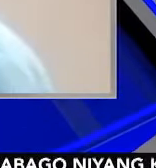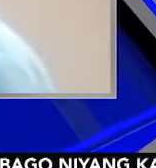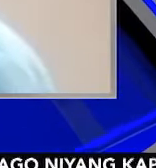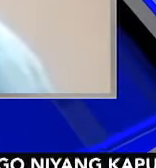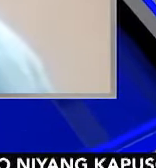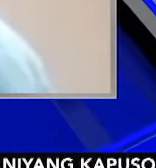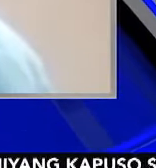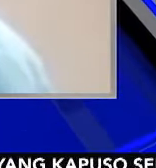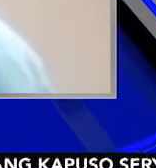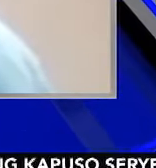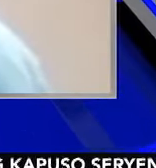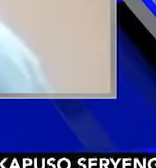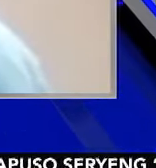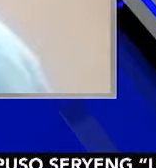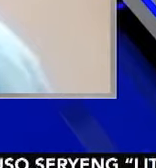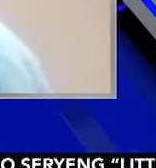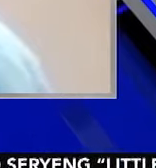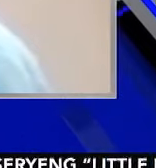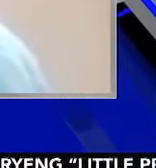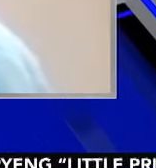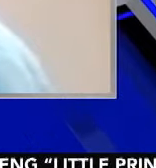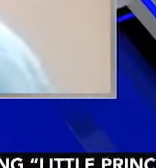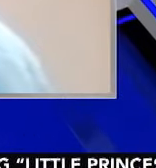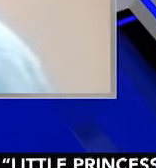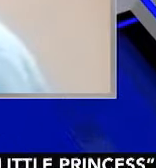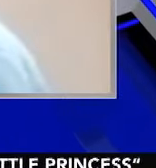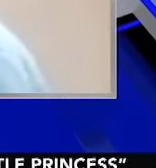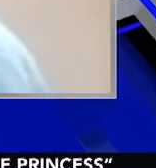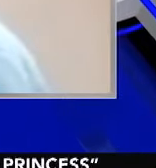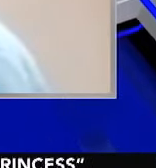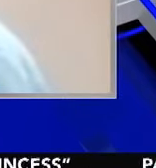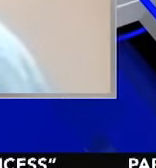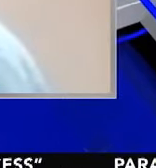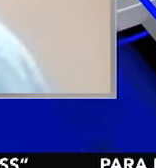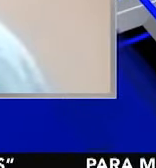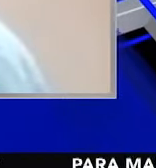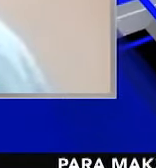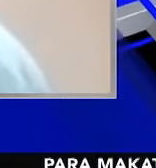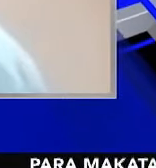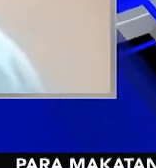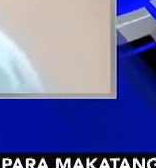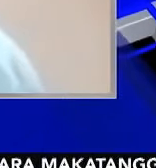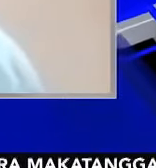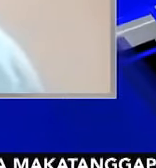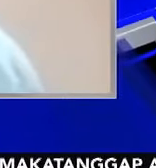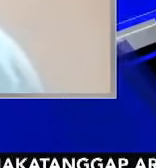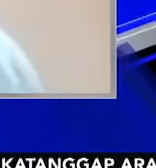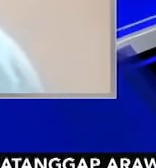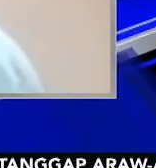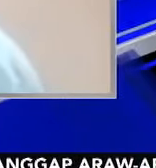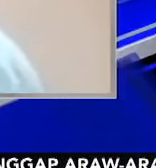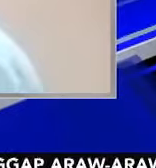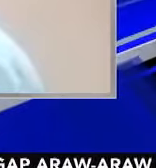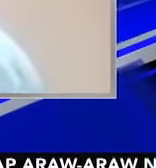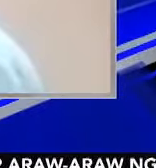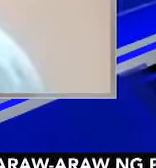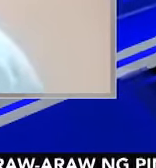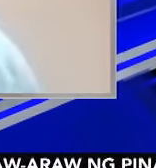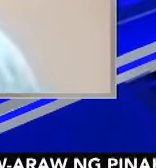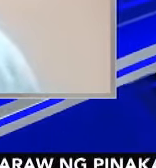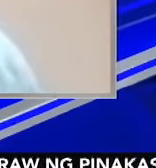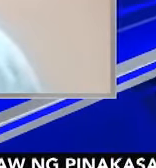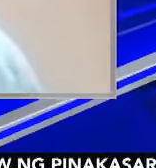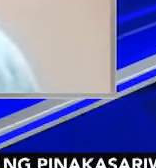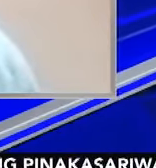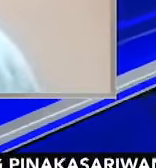kasi naintindihan na kailangan pala binubusisi bawat papeles na tulad ng sa payslip. Yung isa-isa